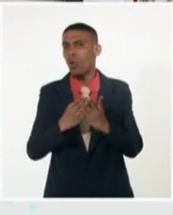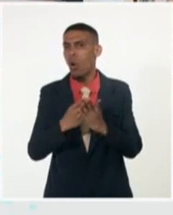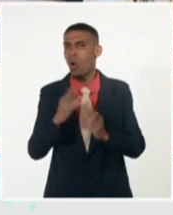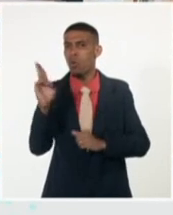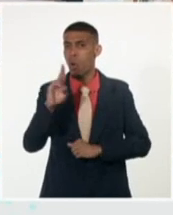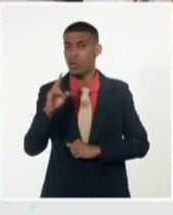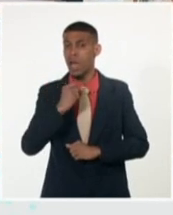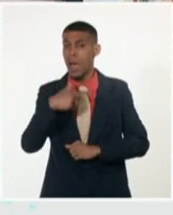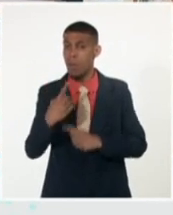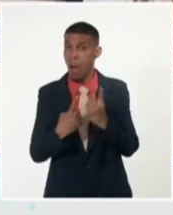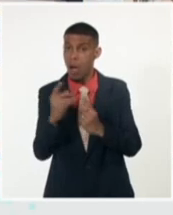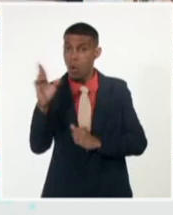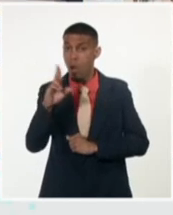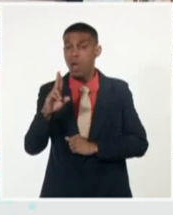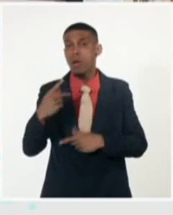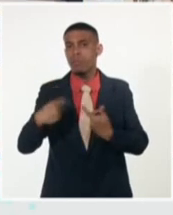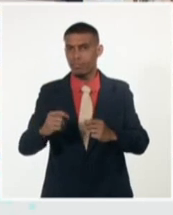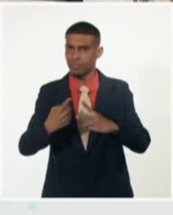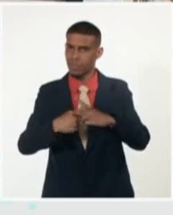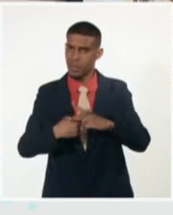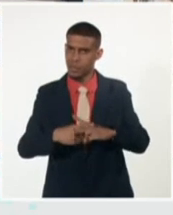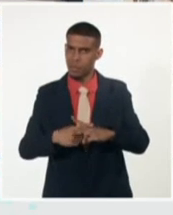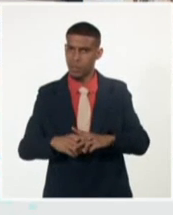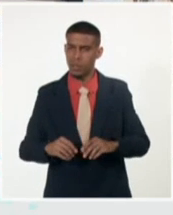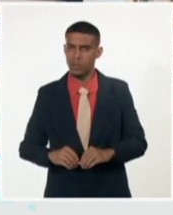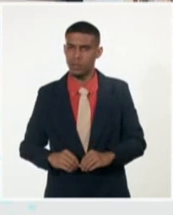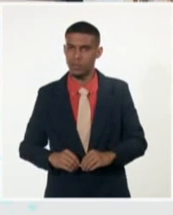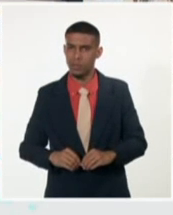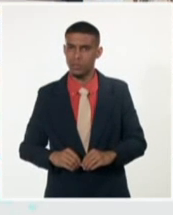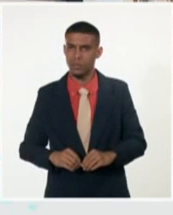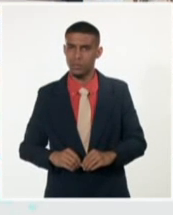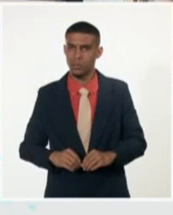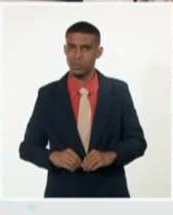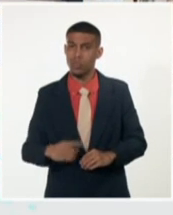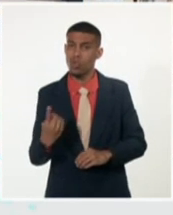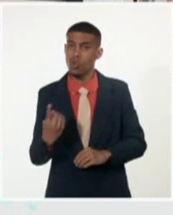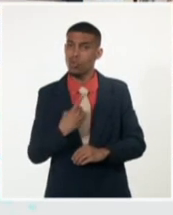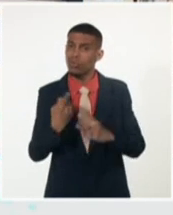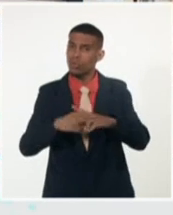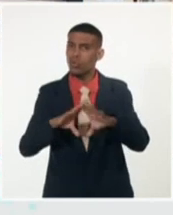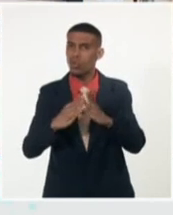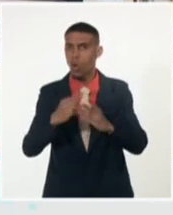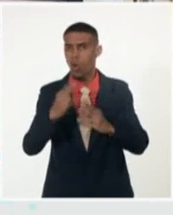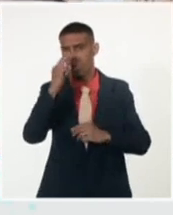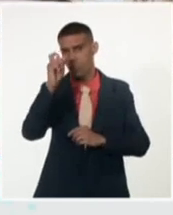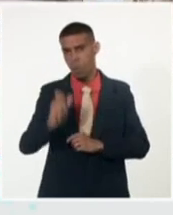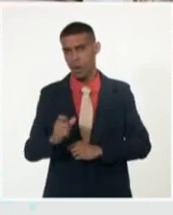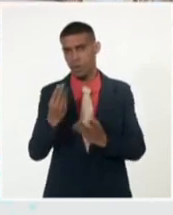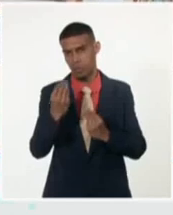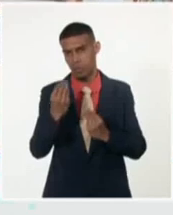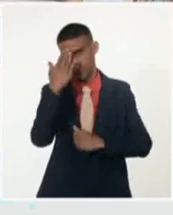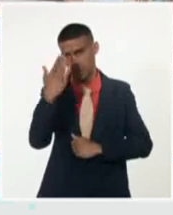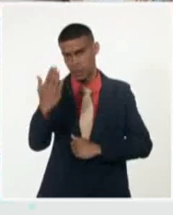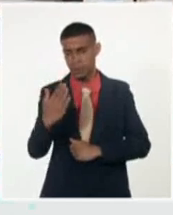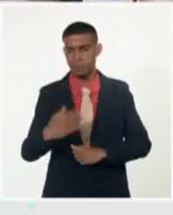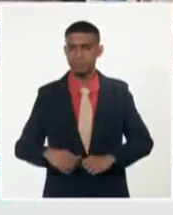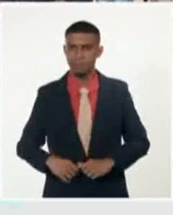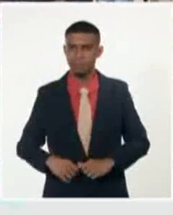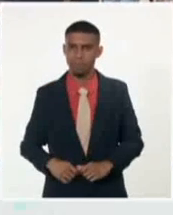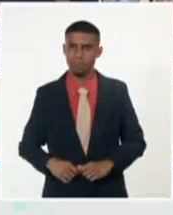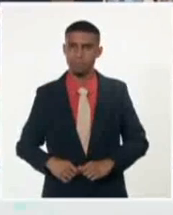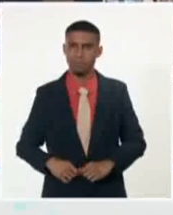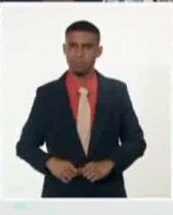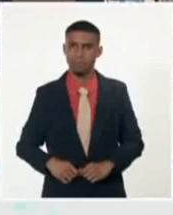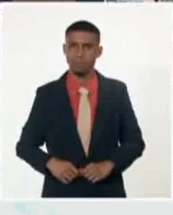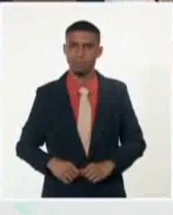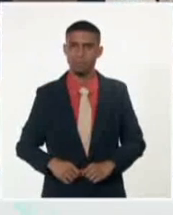con sentido de especie en peligro de extinción. Actuemos con sentido de humanidad. Muchas gracias. Alors ne passons pas